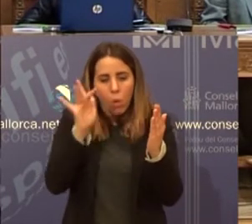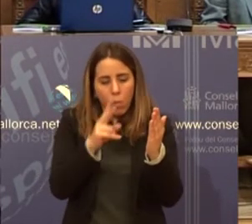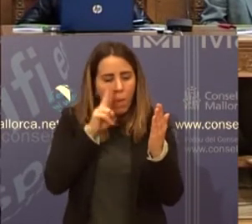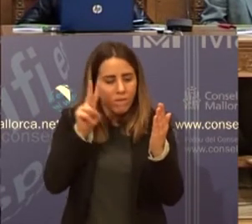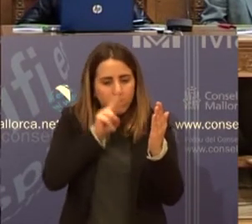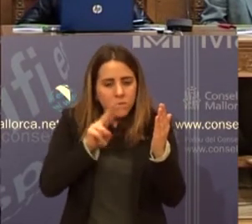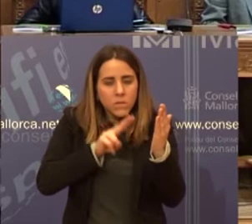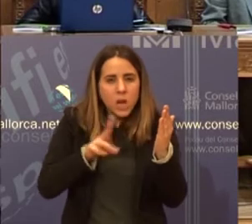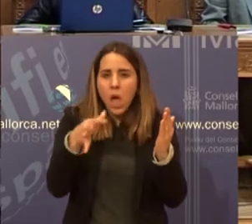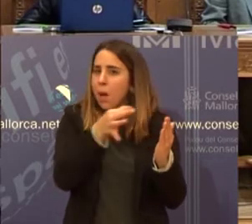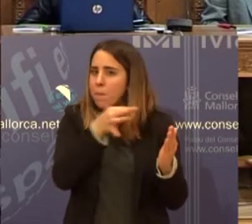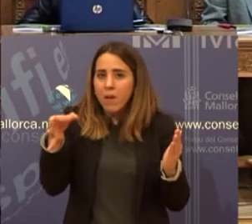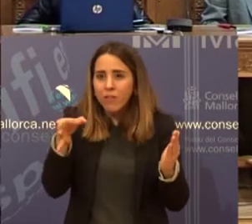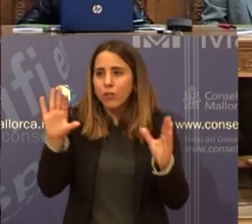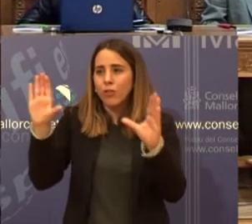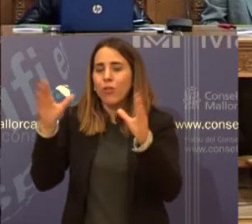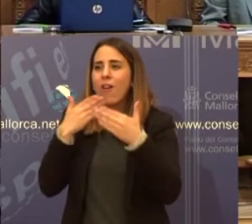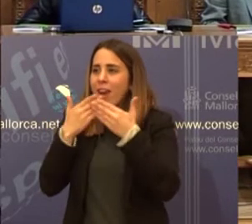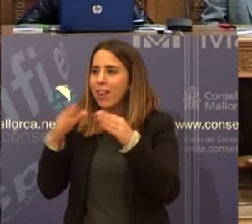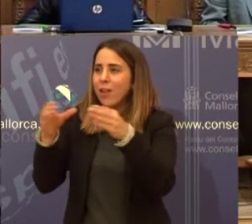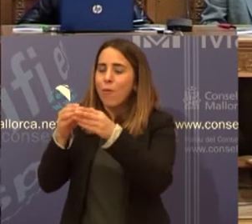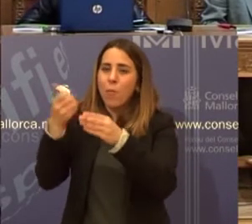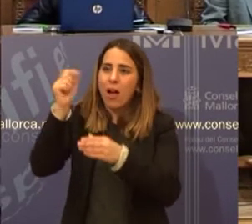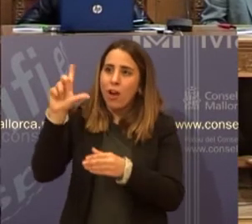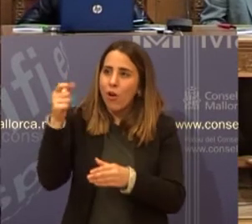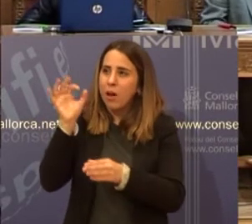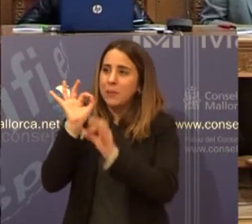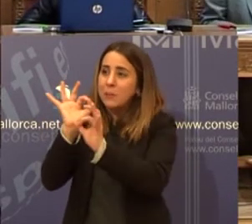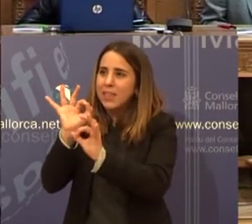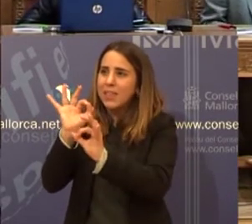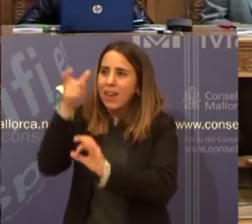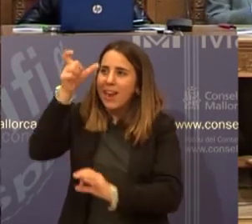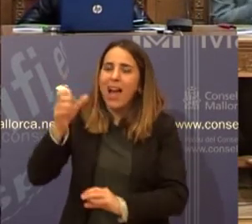mencionar l'esforç de tot l'equip d'Aloha, però especialment d'Analícia Català.